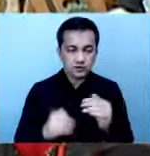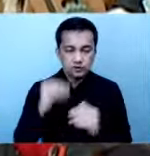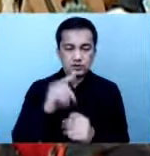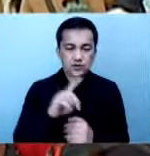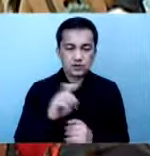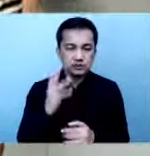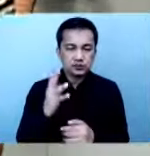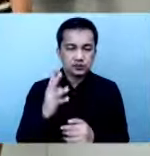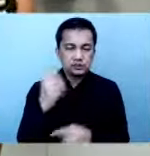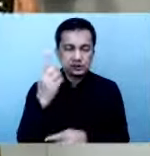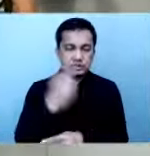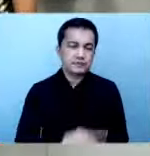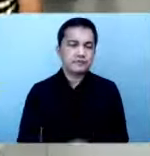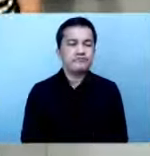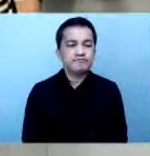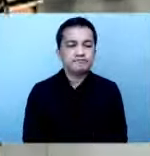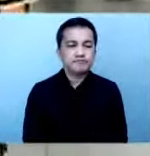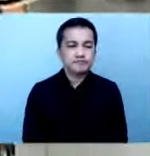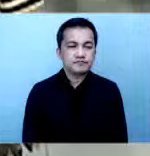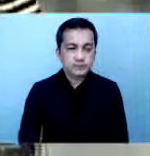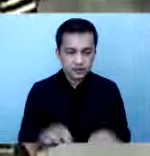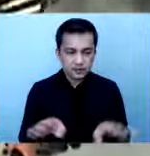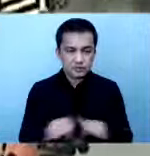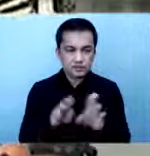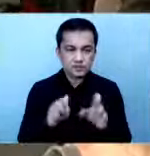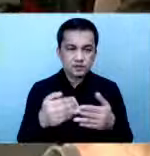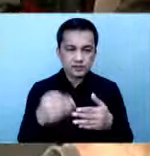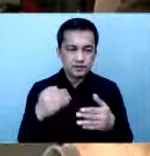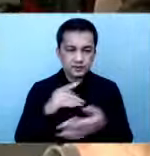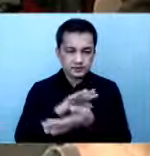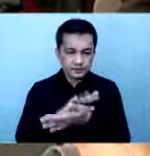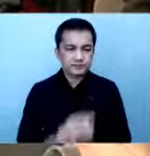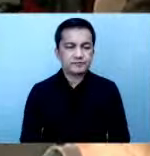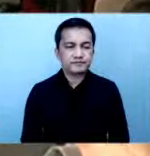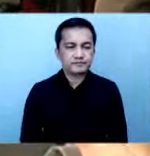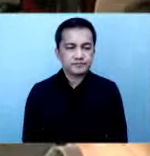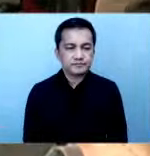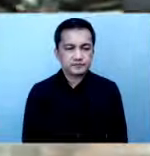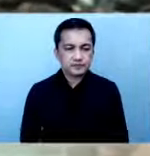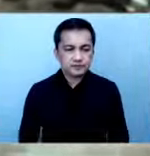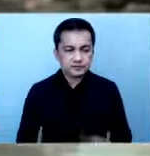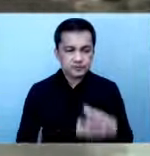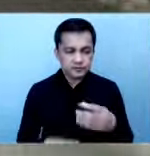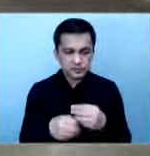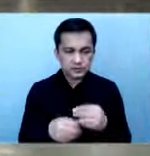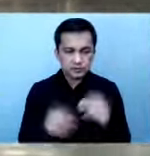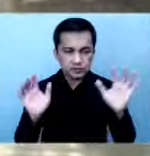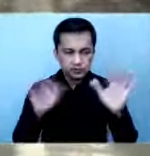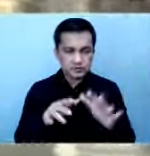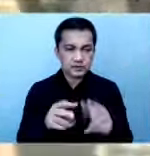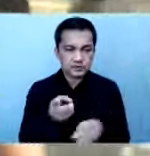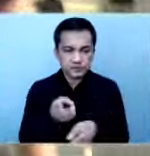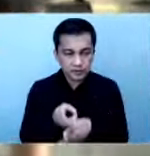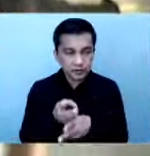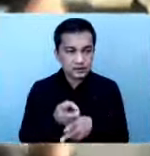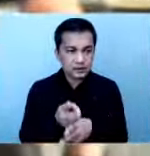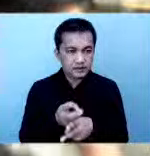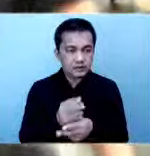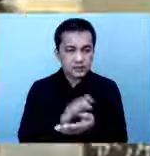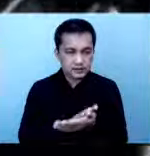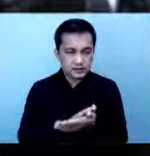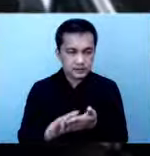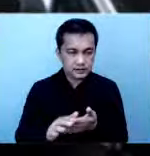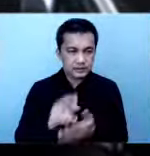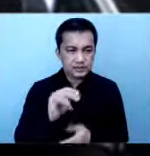kada araw. Katumbas ito noong bago magpandemya. Bukod sa dagsa ng pasahero, binabantayan din ang kalinisan sa